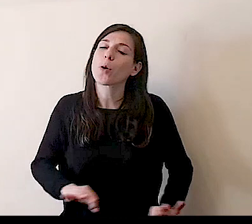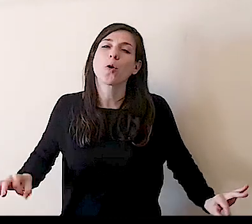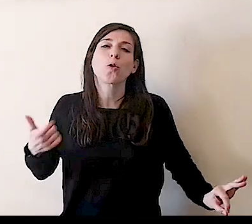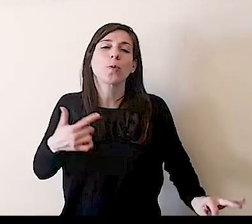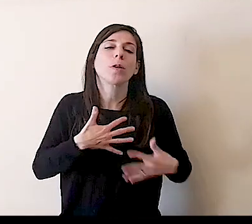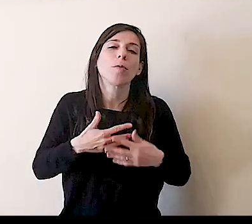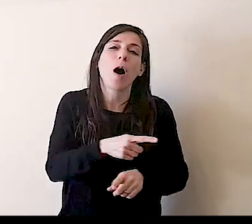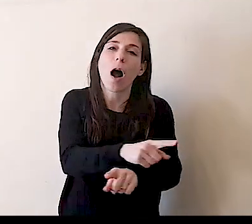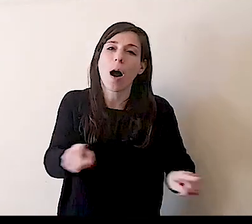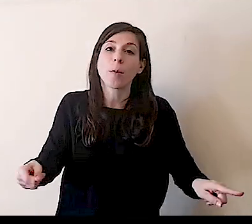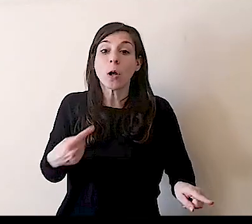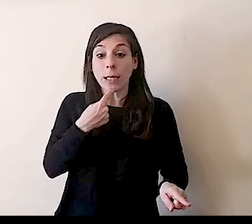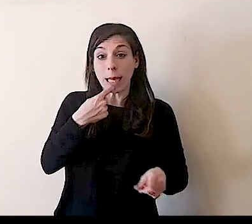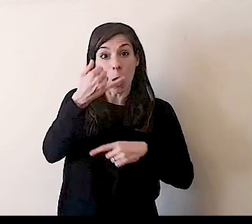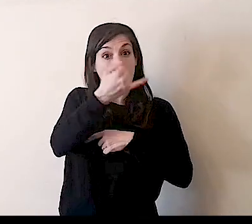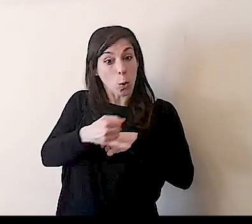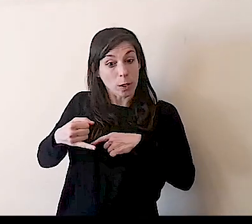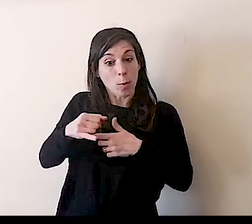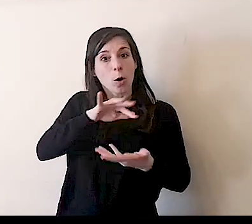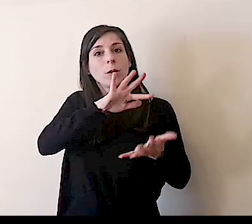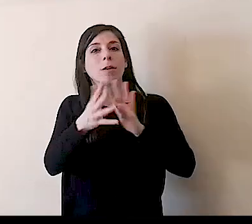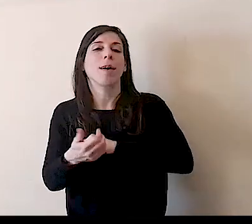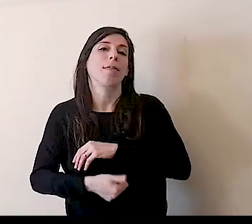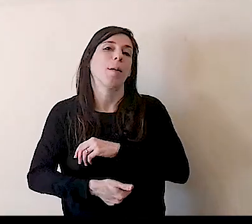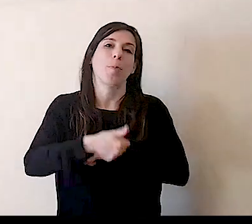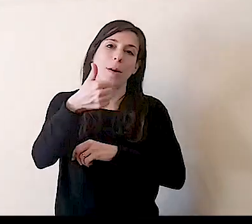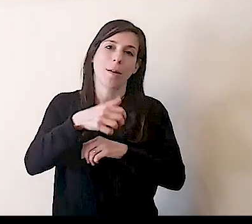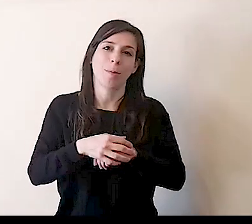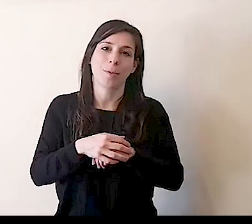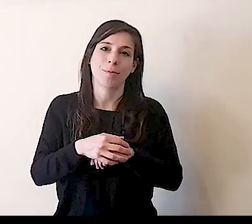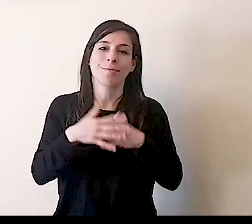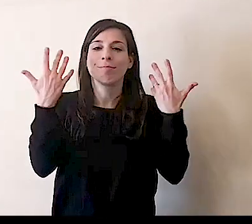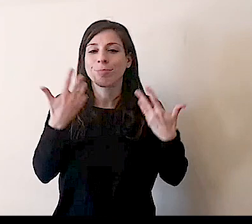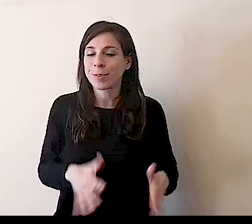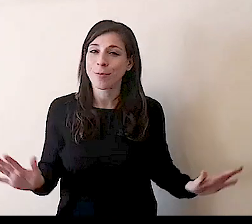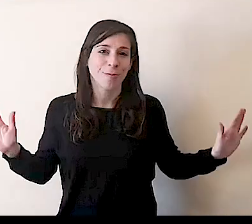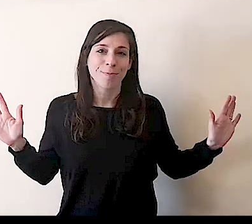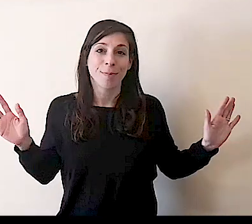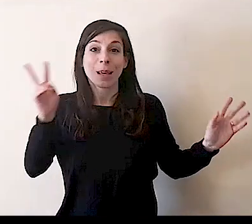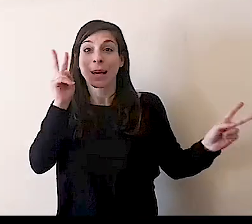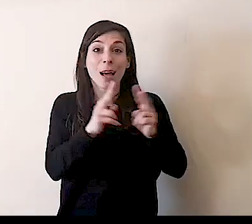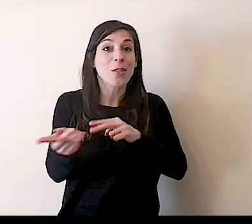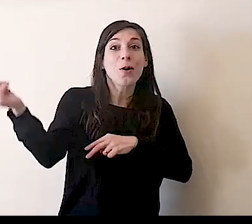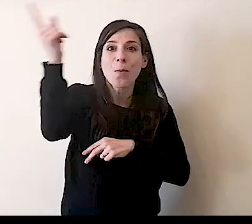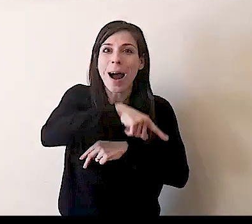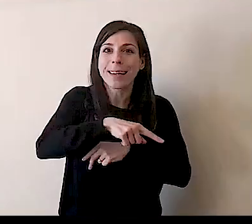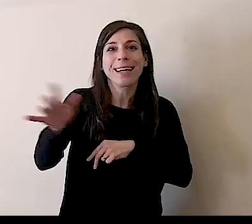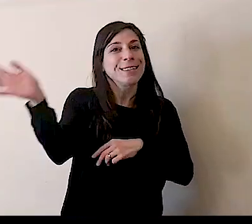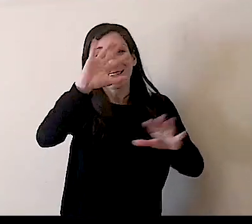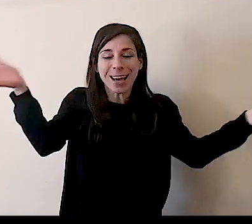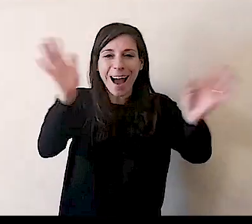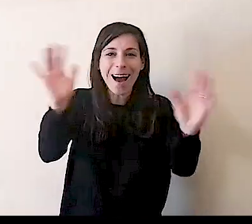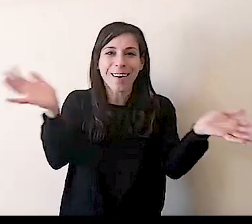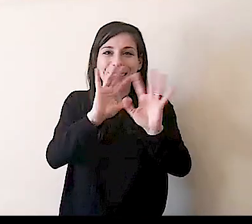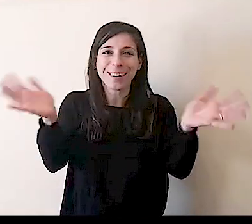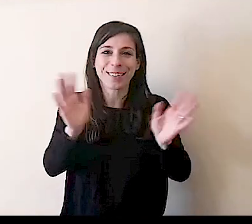chi è l'ultimo diventerà il primo e con questo abbiamo finito ci vediamo domani ciao